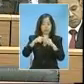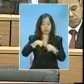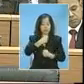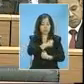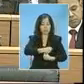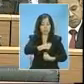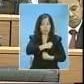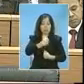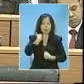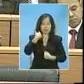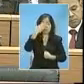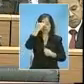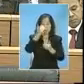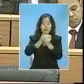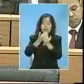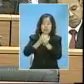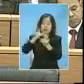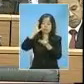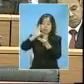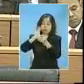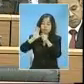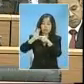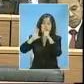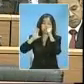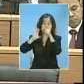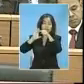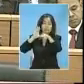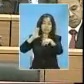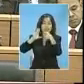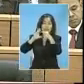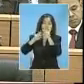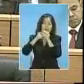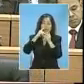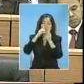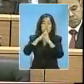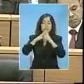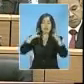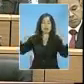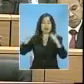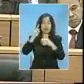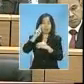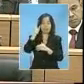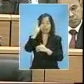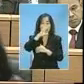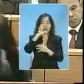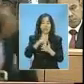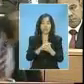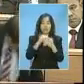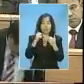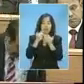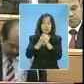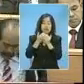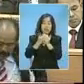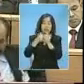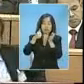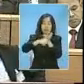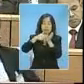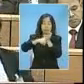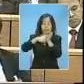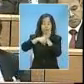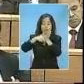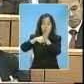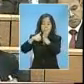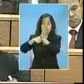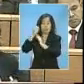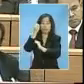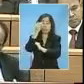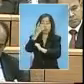ครับว่าหนี้ของกองทุนฟิก้อนนี้นั้นที่จริิงไม่น่ามากขนาดนี้หนี้ของกงทุน้นฟูนั้นที่